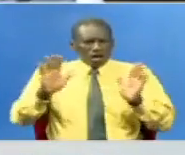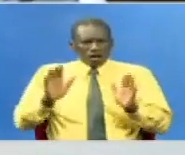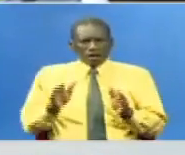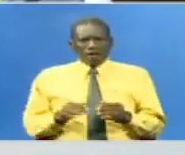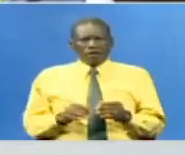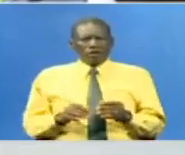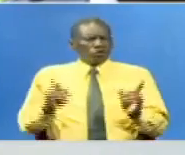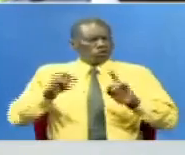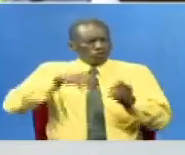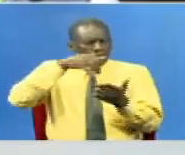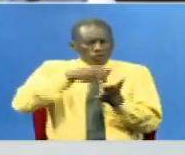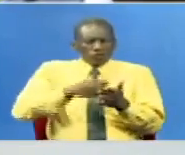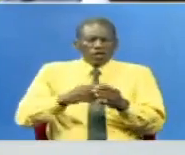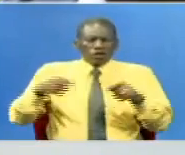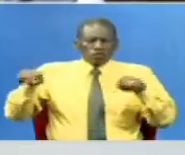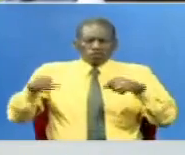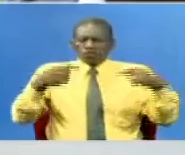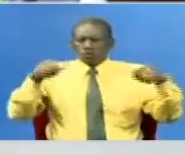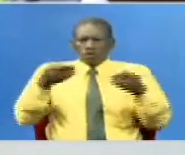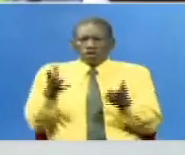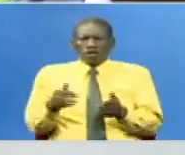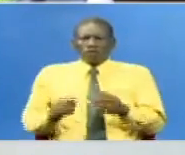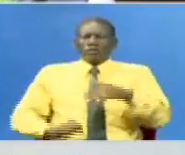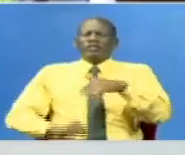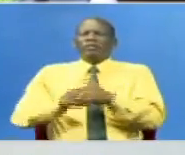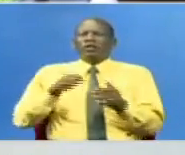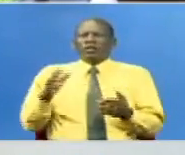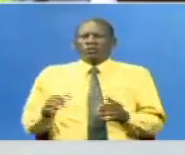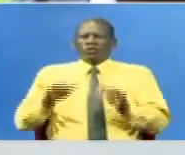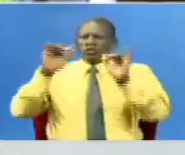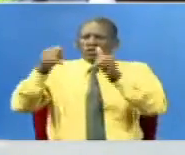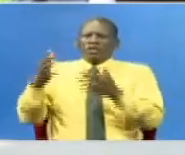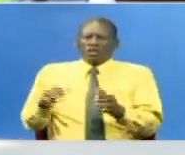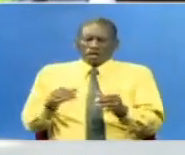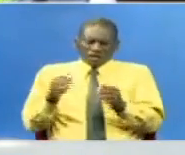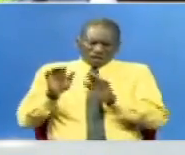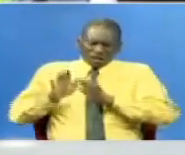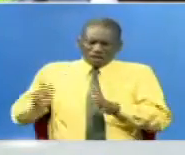Aziingilie vita ya hapa. Yeye tutamunga mkono. Akae pale tutuangane hapa.